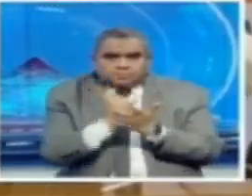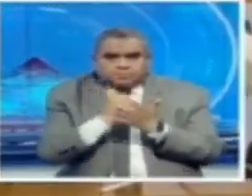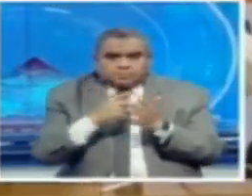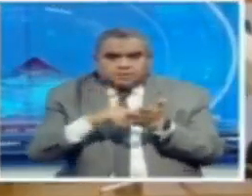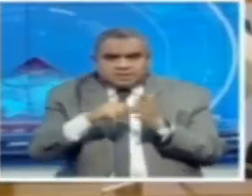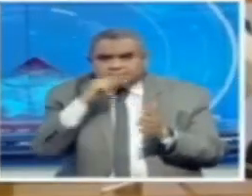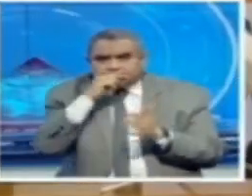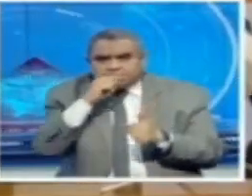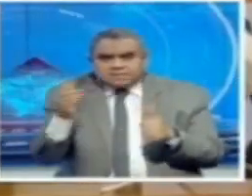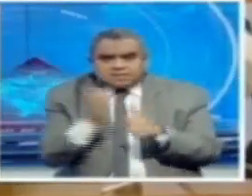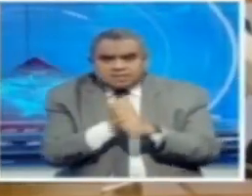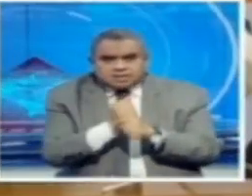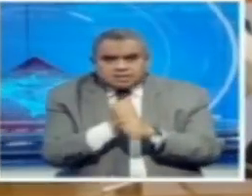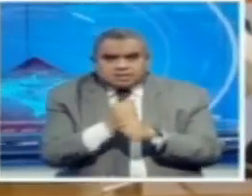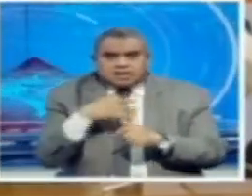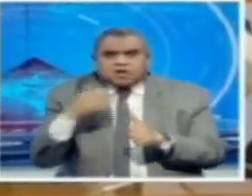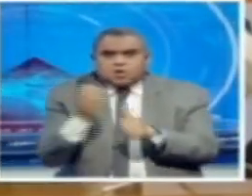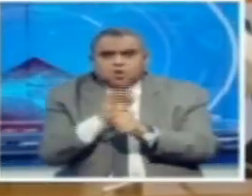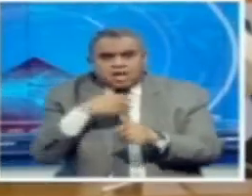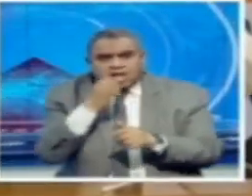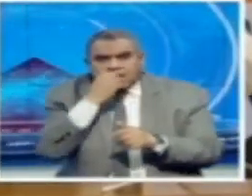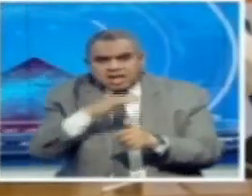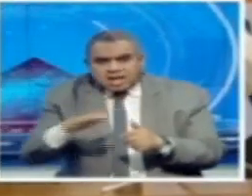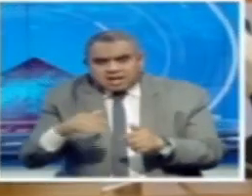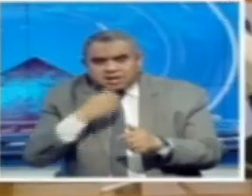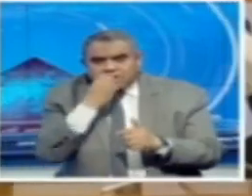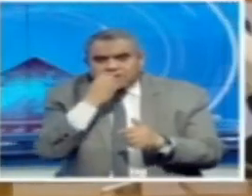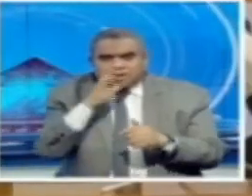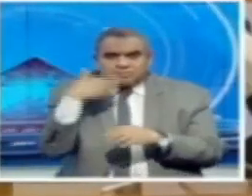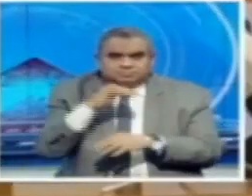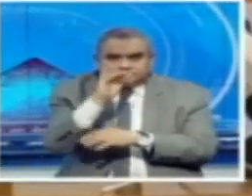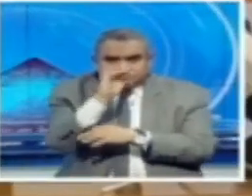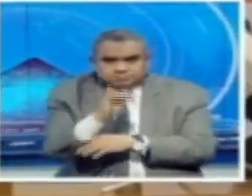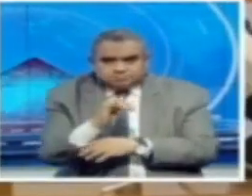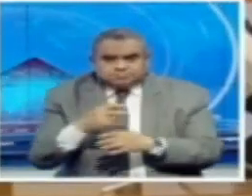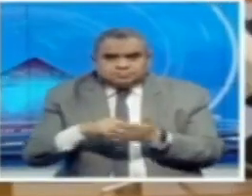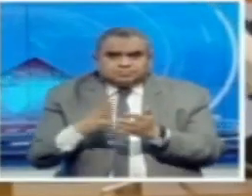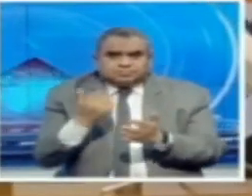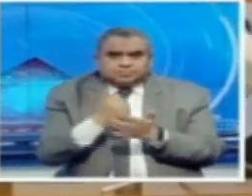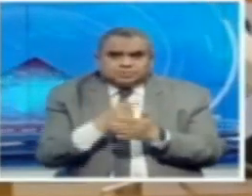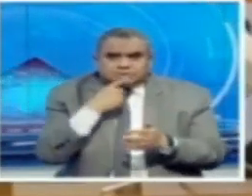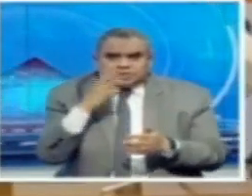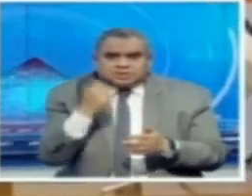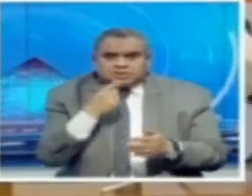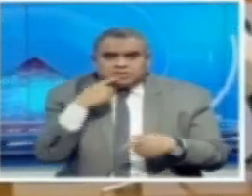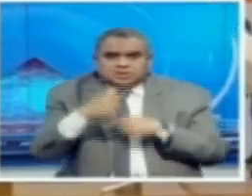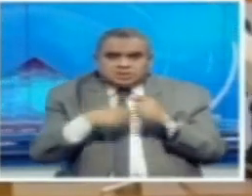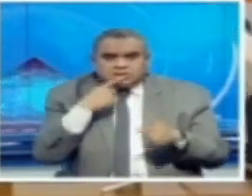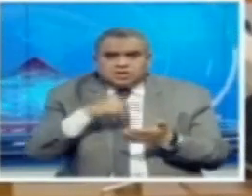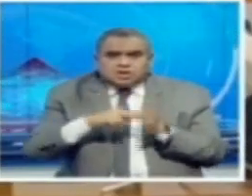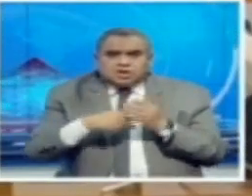عيال، جوزها عايز أكل والعيال عايزين رعاية، وبعدين تقعد 3 أوتوبيسات عشان